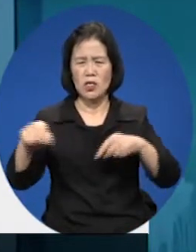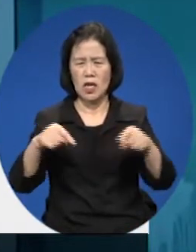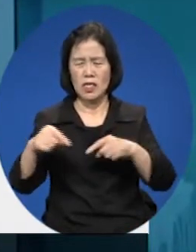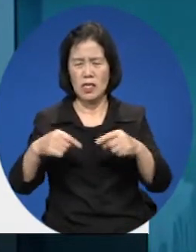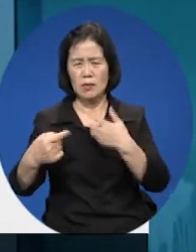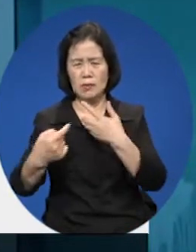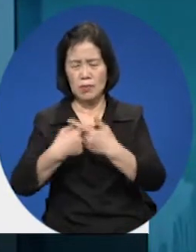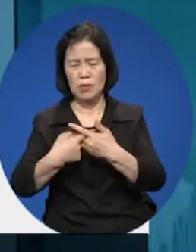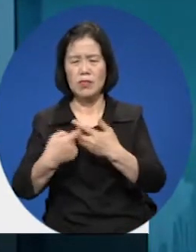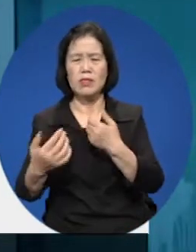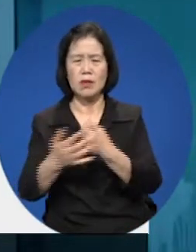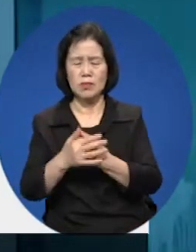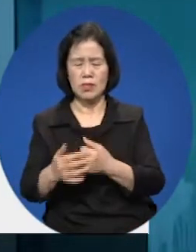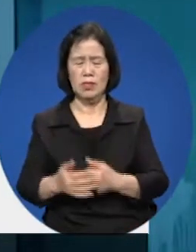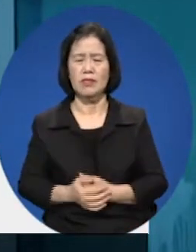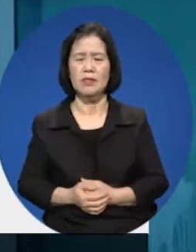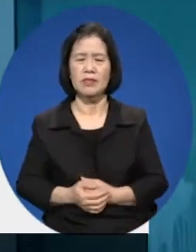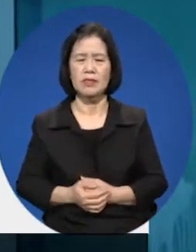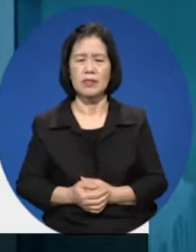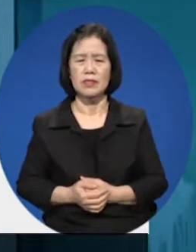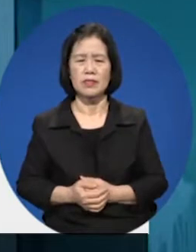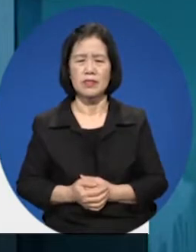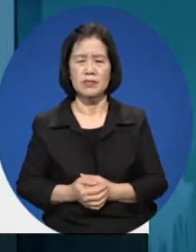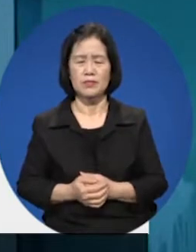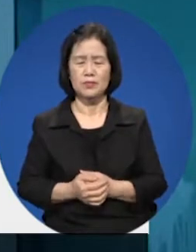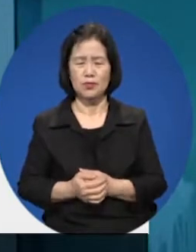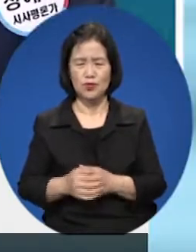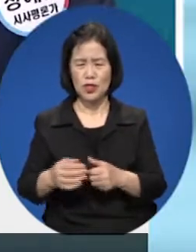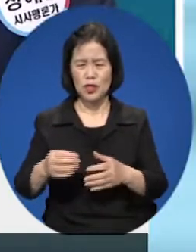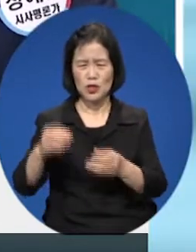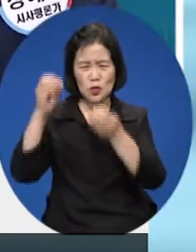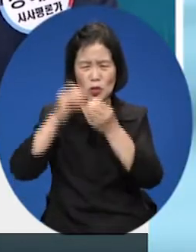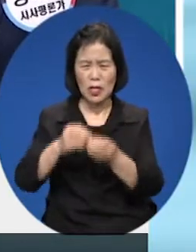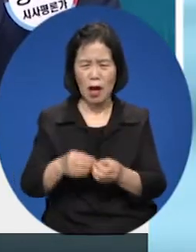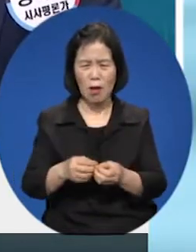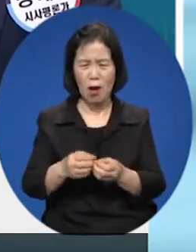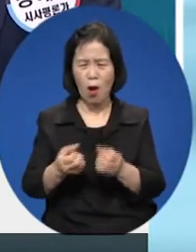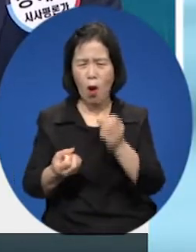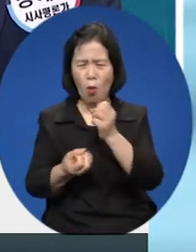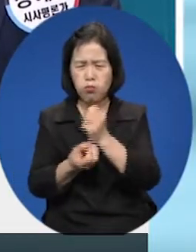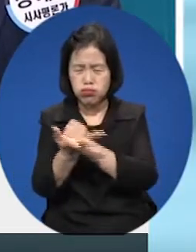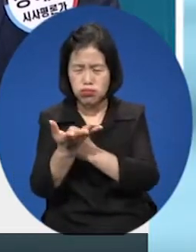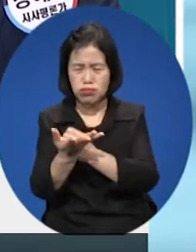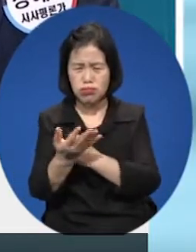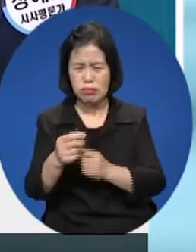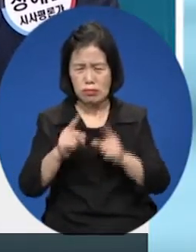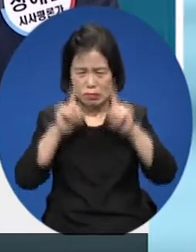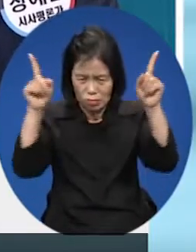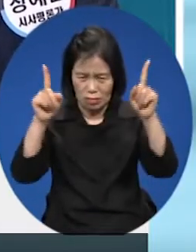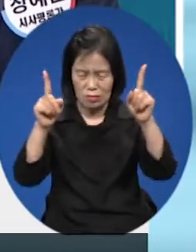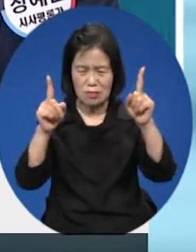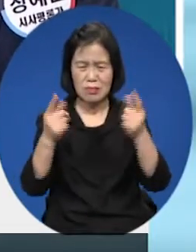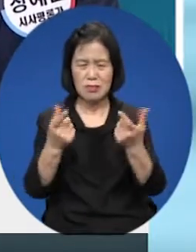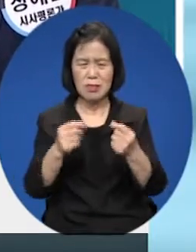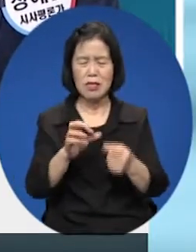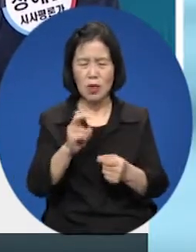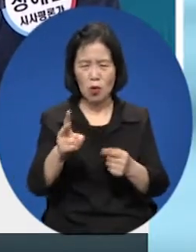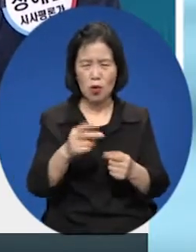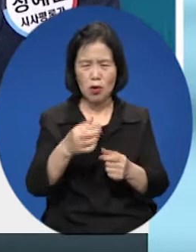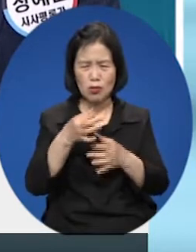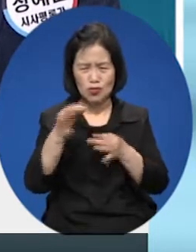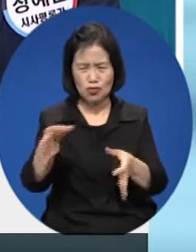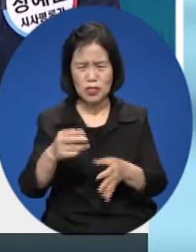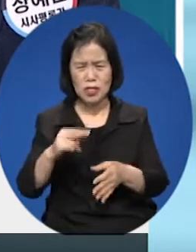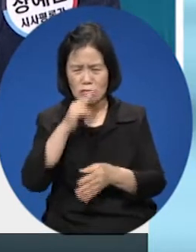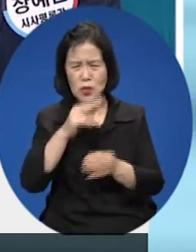때문이에요 그리고 우리 속담에 방귀 뀐 놈이 성 낸다 라는 속담이 있는데 지금 여권에서 줄줄이 툭 이옥자 들이 나오고 있는데 뭘